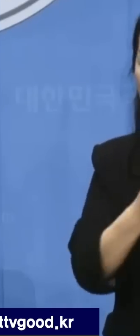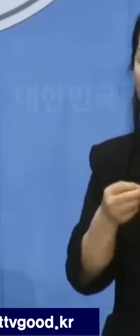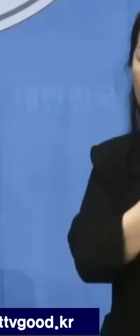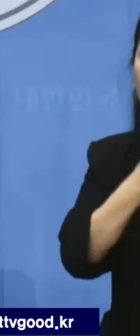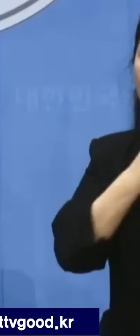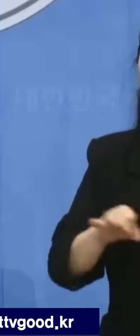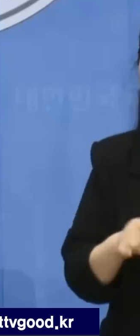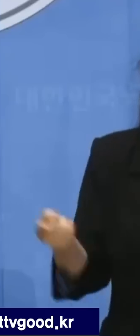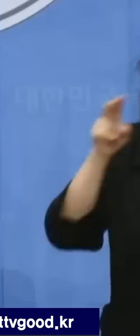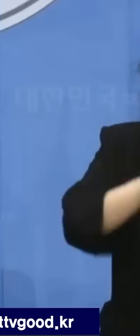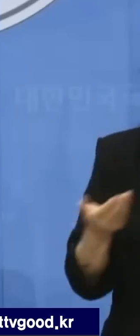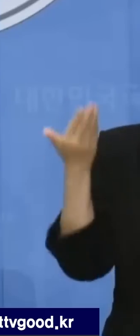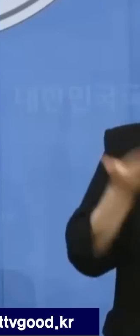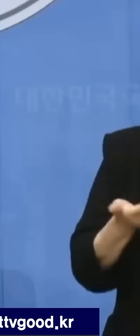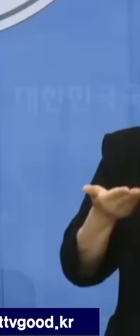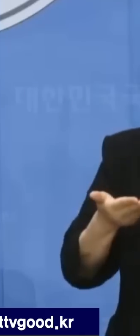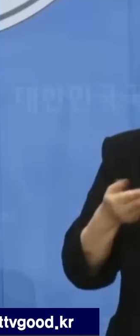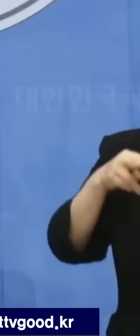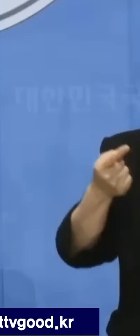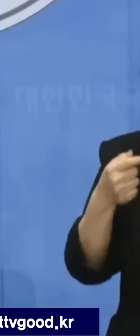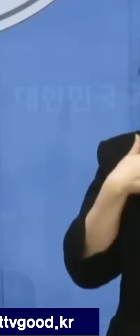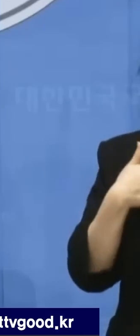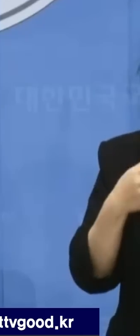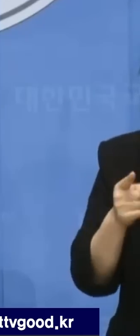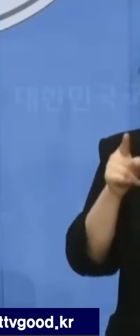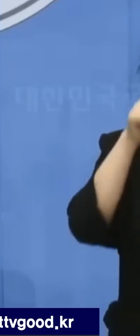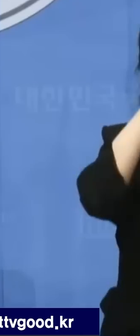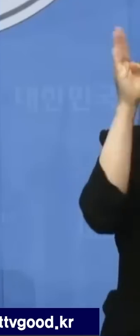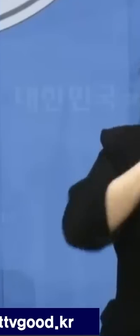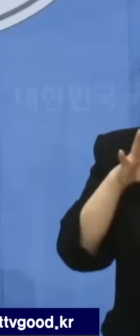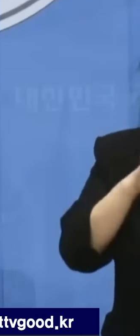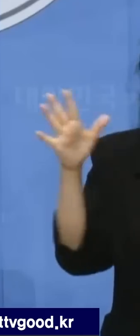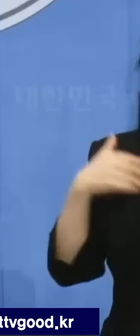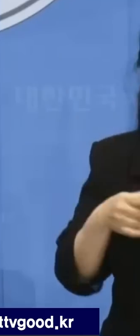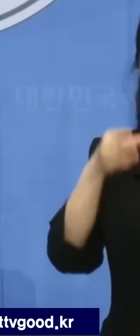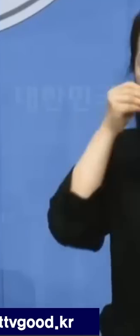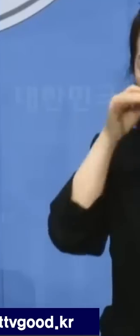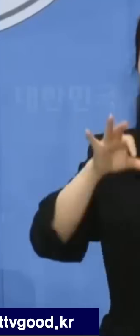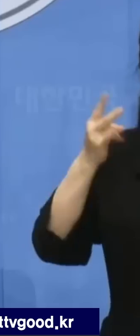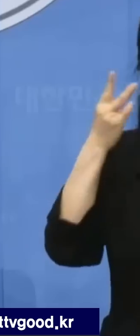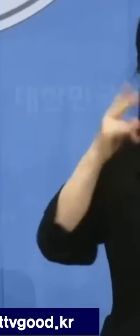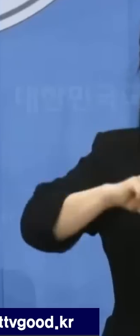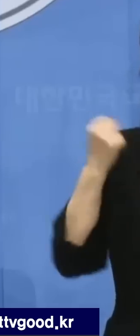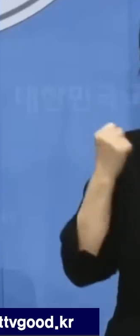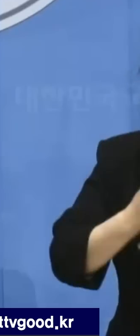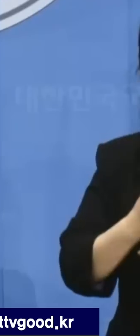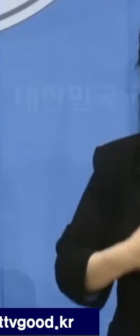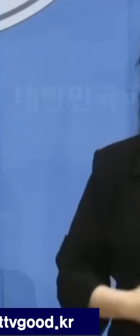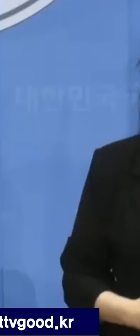않겠습니다. 지금은 찬밥 더운밥을 가릴 때가 아닙니다. 대선 패배로 피눈물